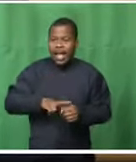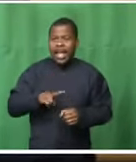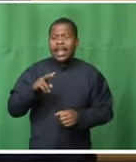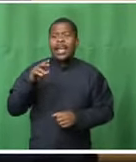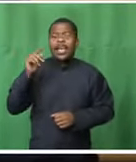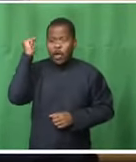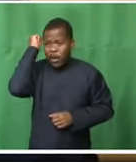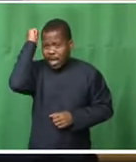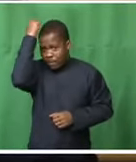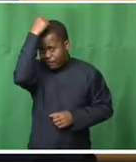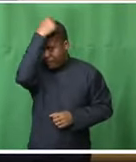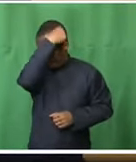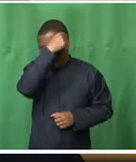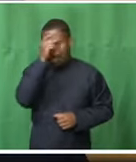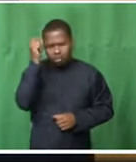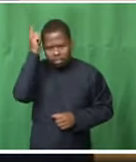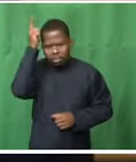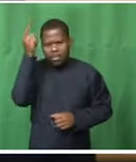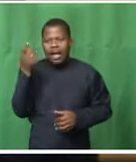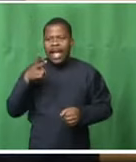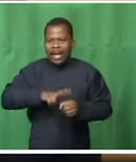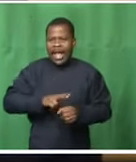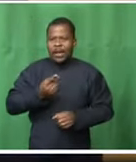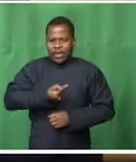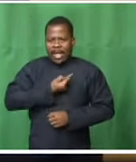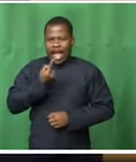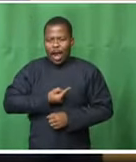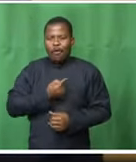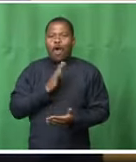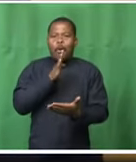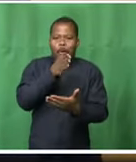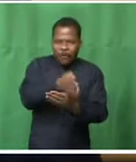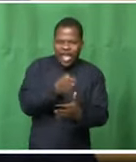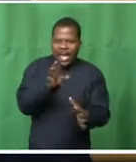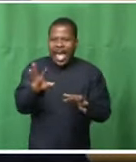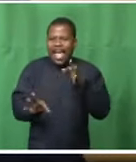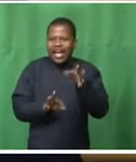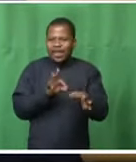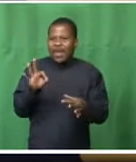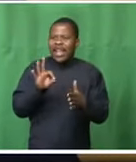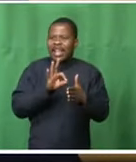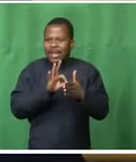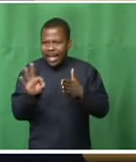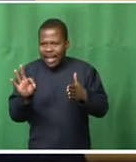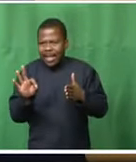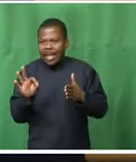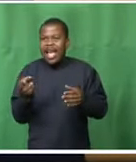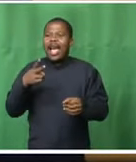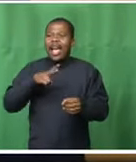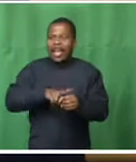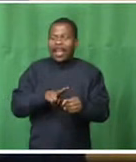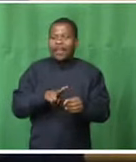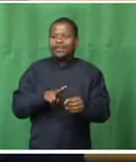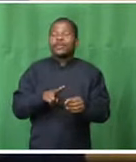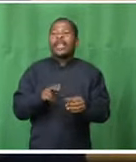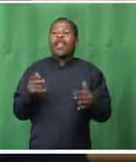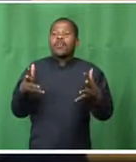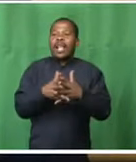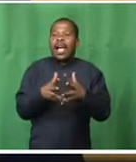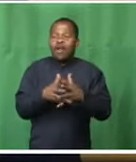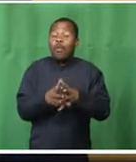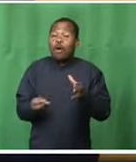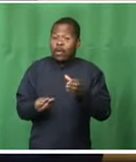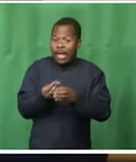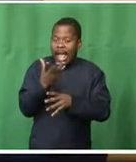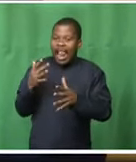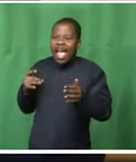ide ifike ite expose futhi kulabo somabusiness ngoba ihledi icala le business seminar yaze yaphela